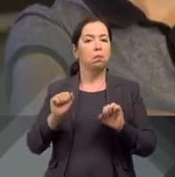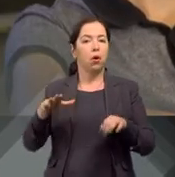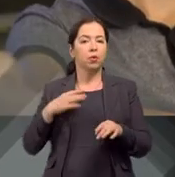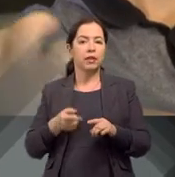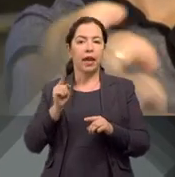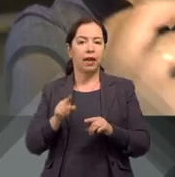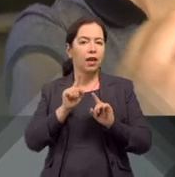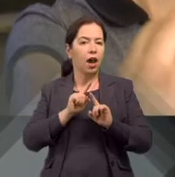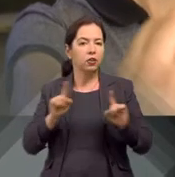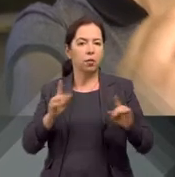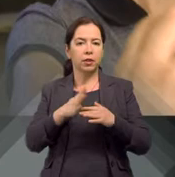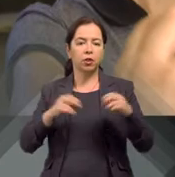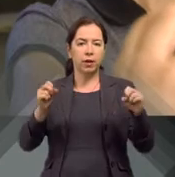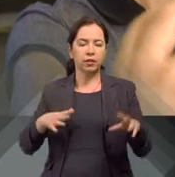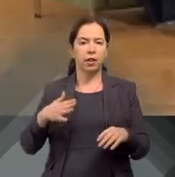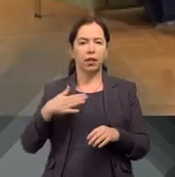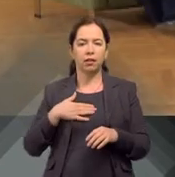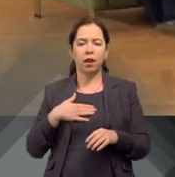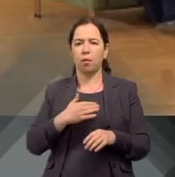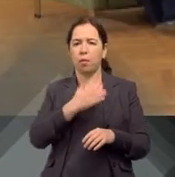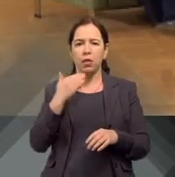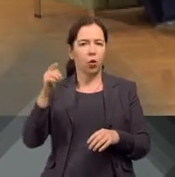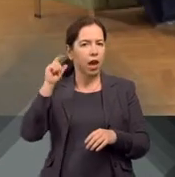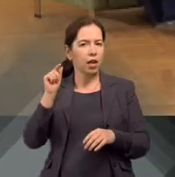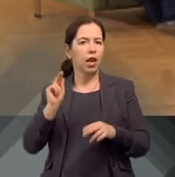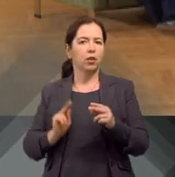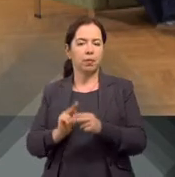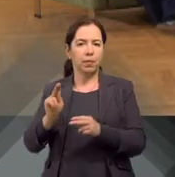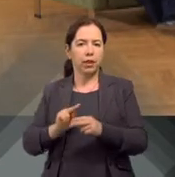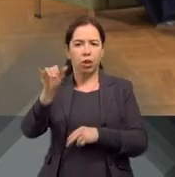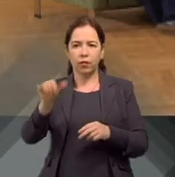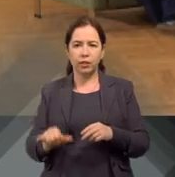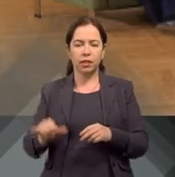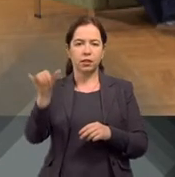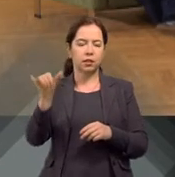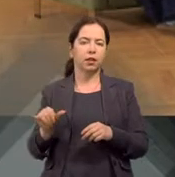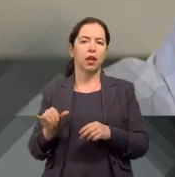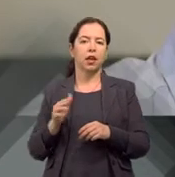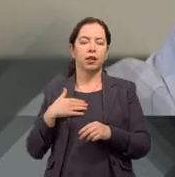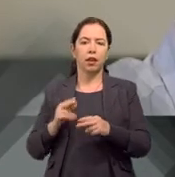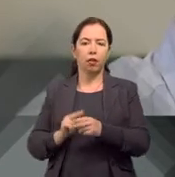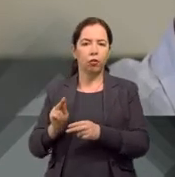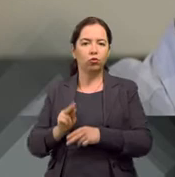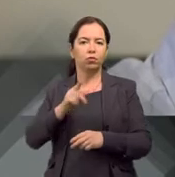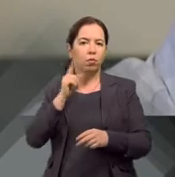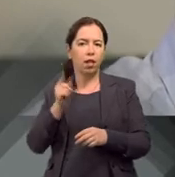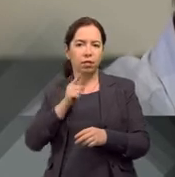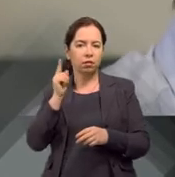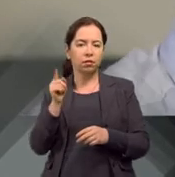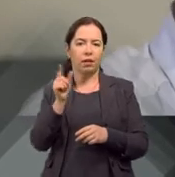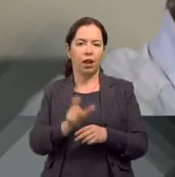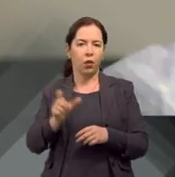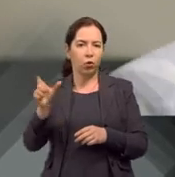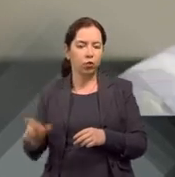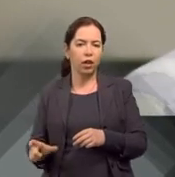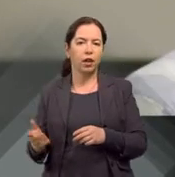всю жизнь преподаю в университете и все время преподаю, как я это называю, в агрессивных средах, среди людей, которые почему-то